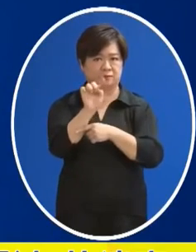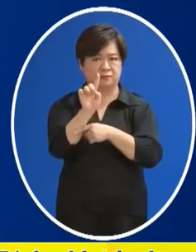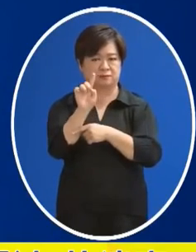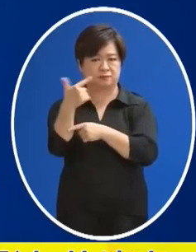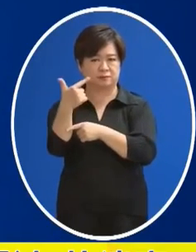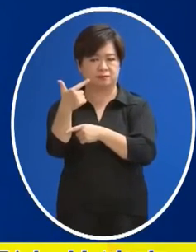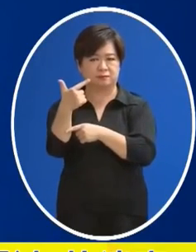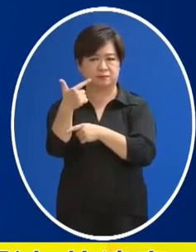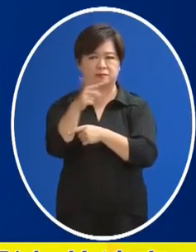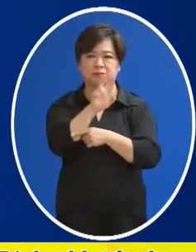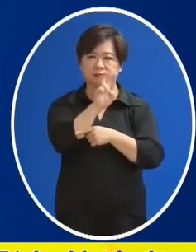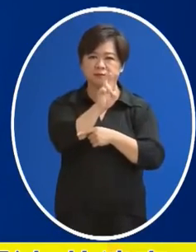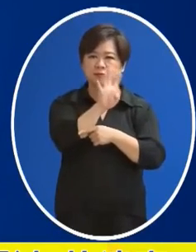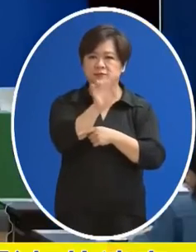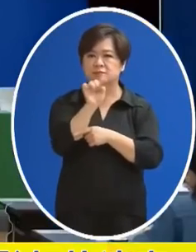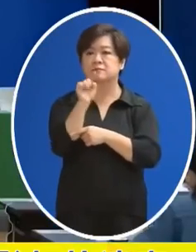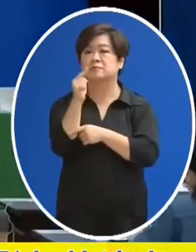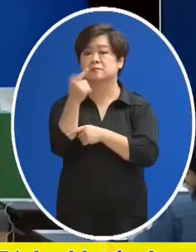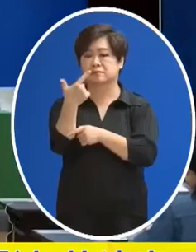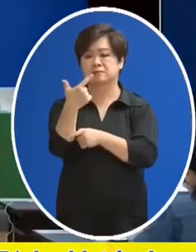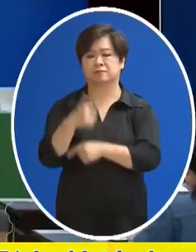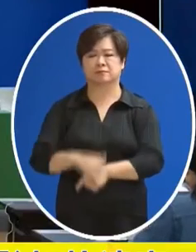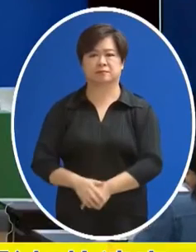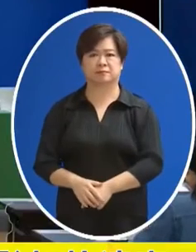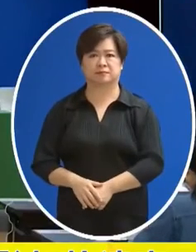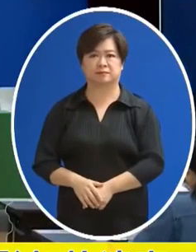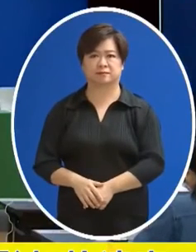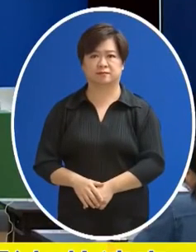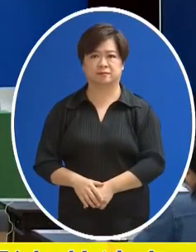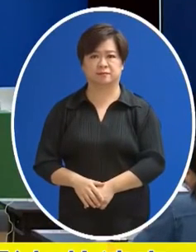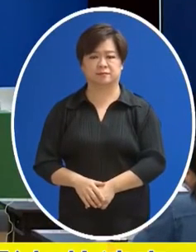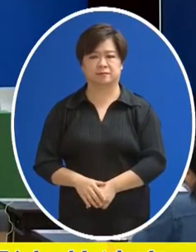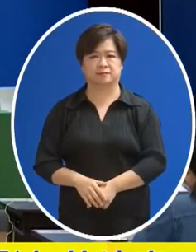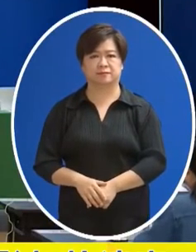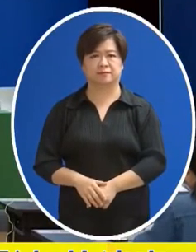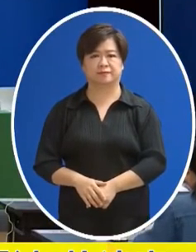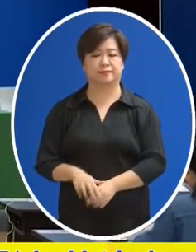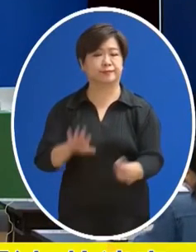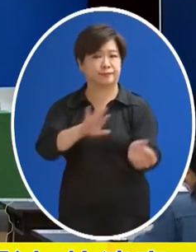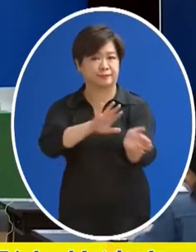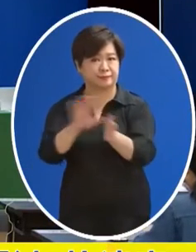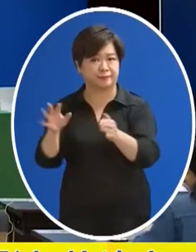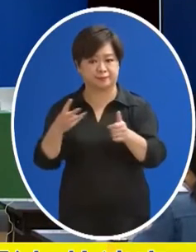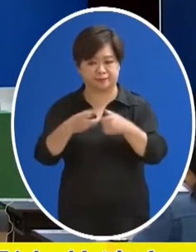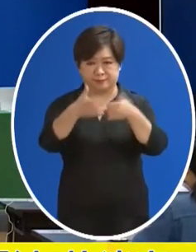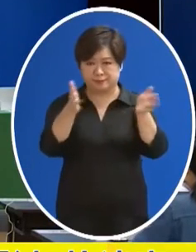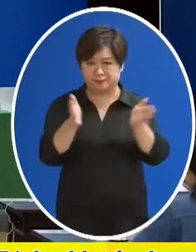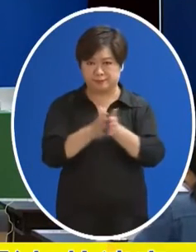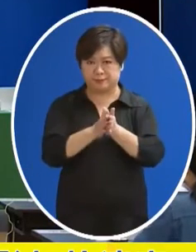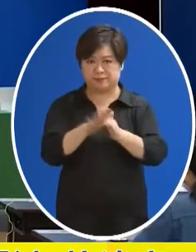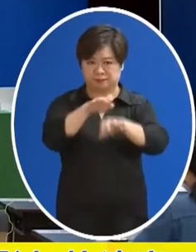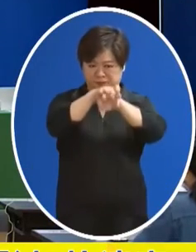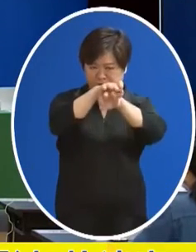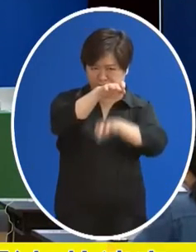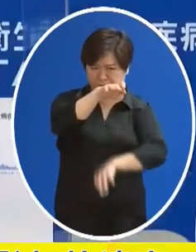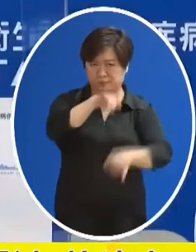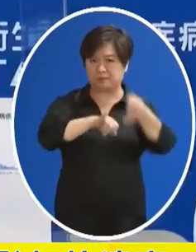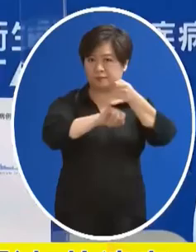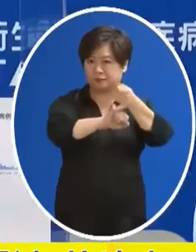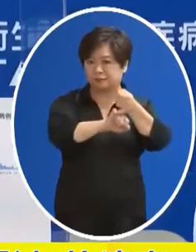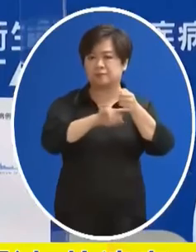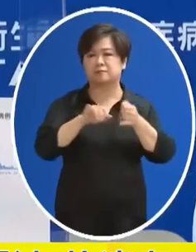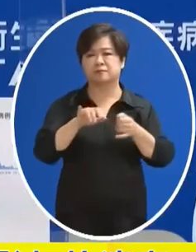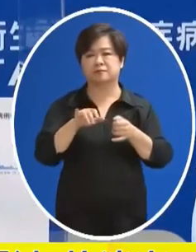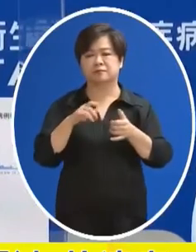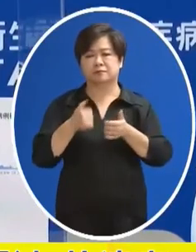24.16%，24.16%。 好，那第三期的预约哈，我们发出